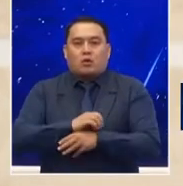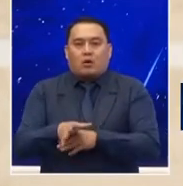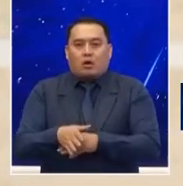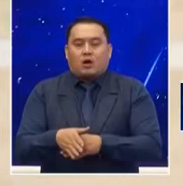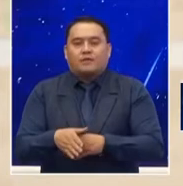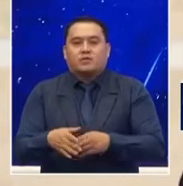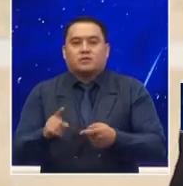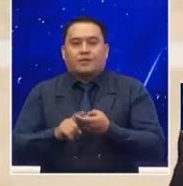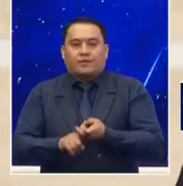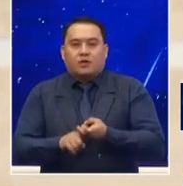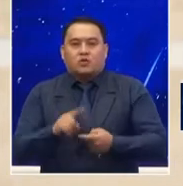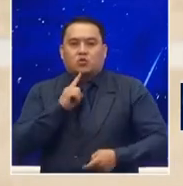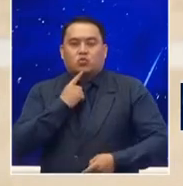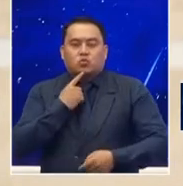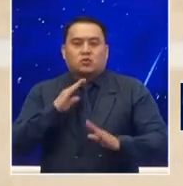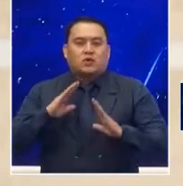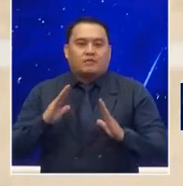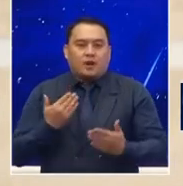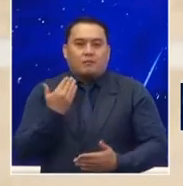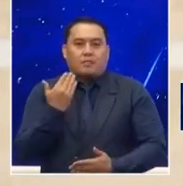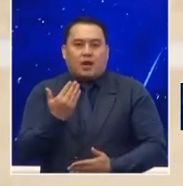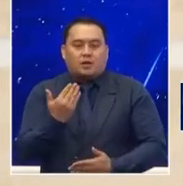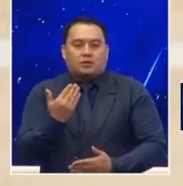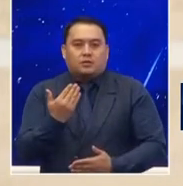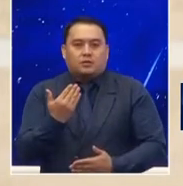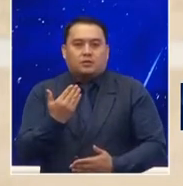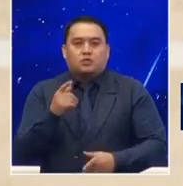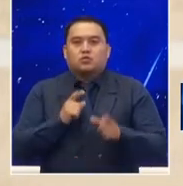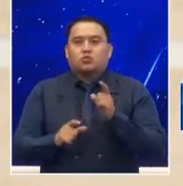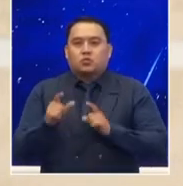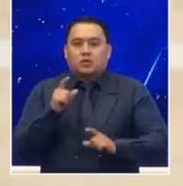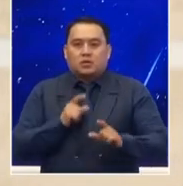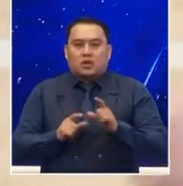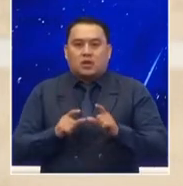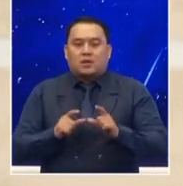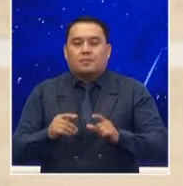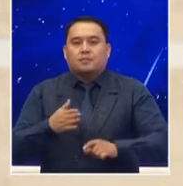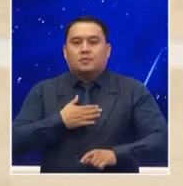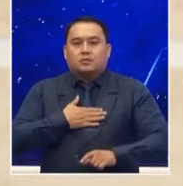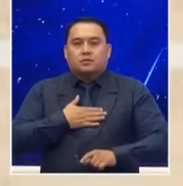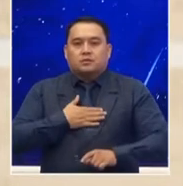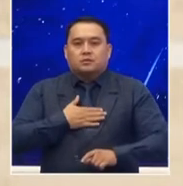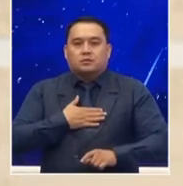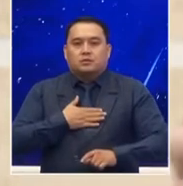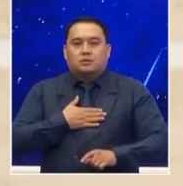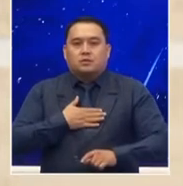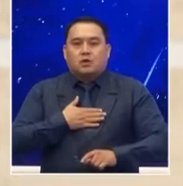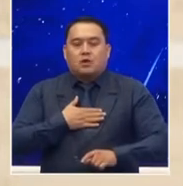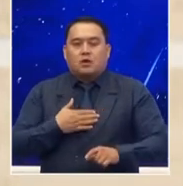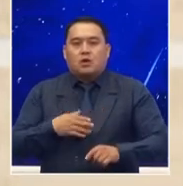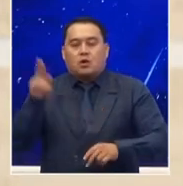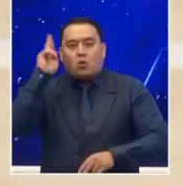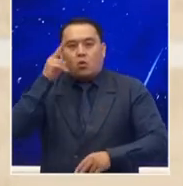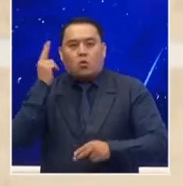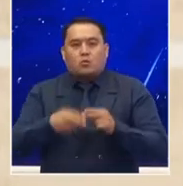болғанда, қандай қиын жағдайда, бұлар жап-жас студенттер, еще білімін до конца алмаған, оқуын